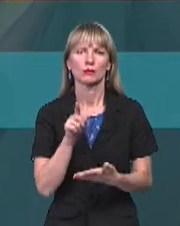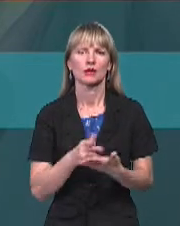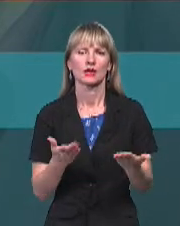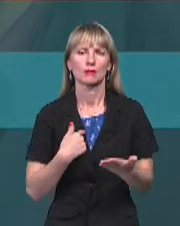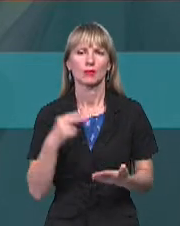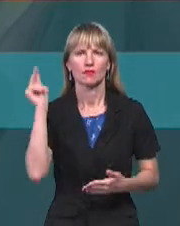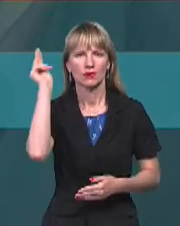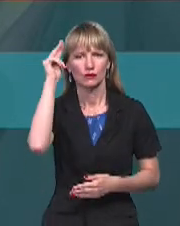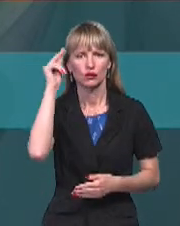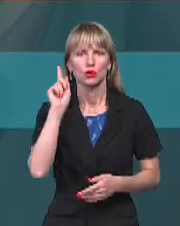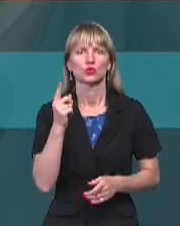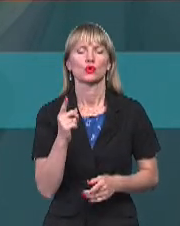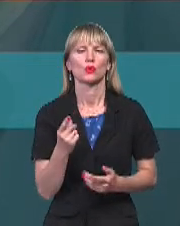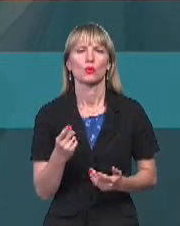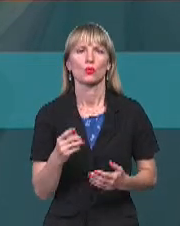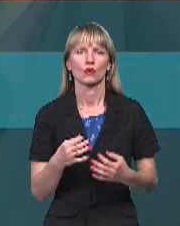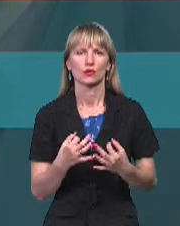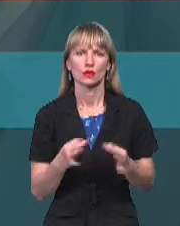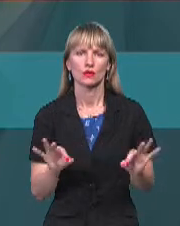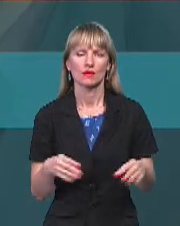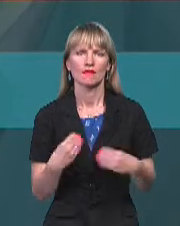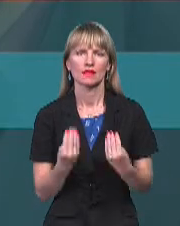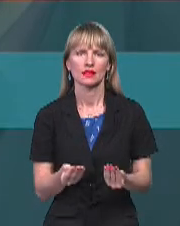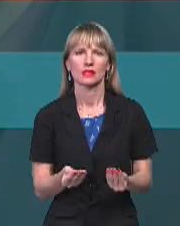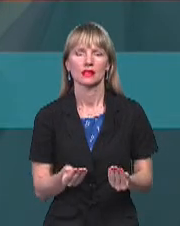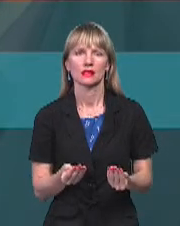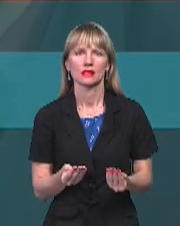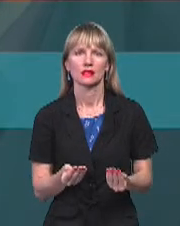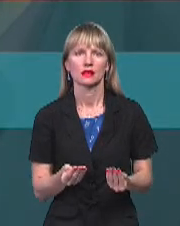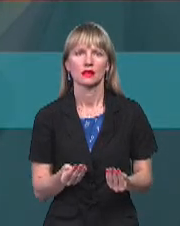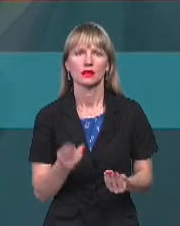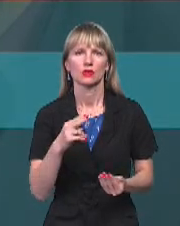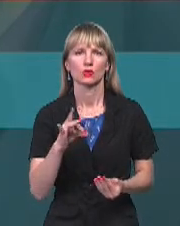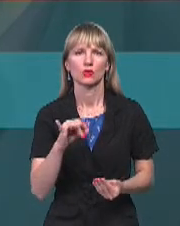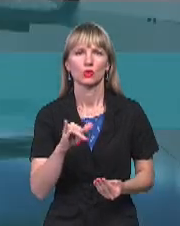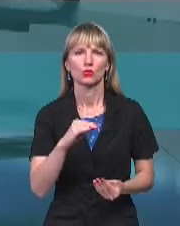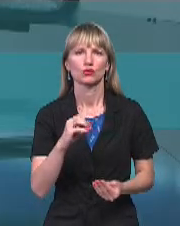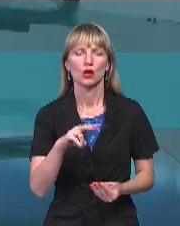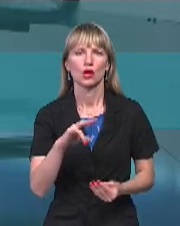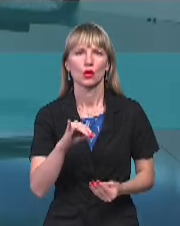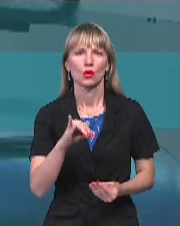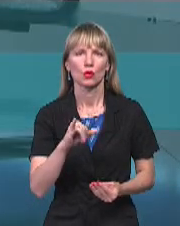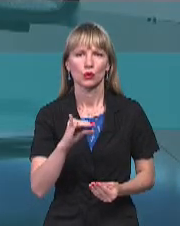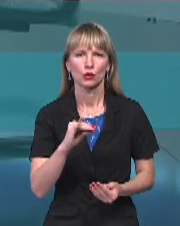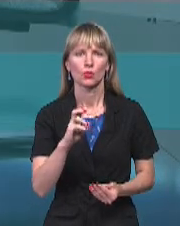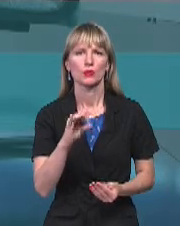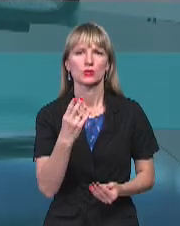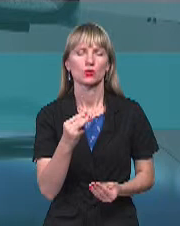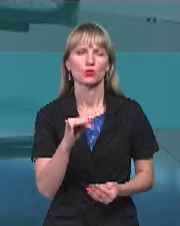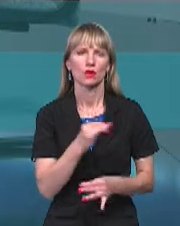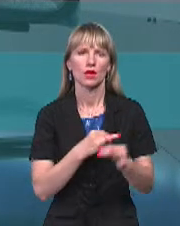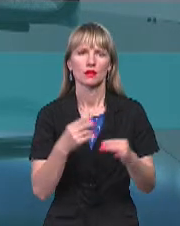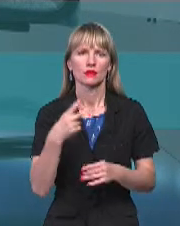ми вивчаємо, чому саме дозвола видані Дружелюбецькою сільрадою у 2005 році